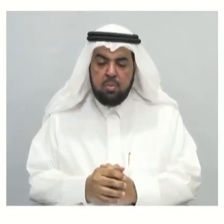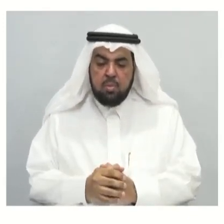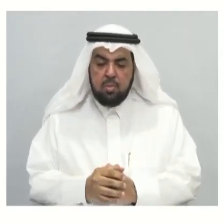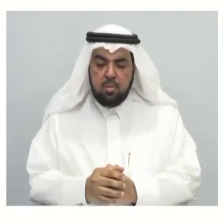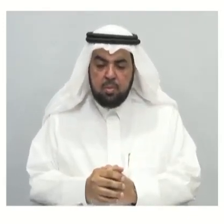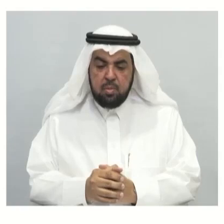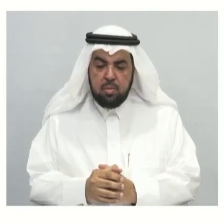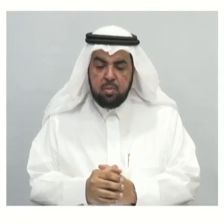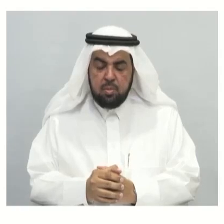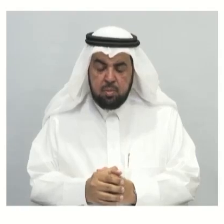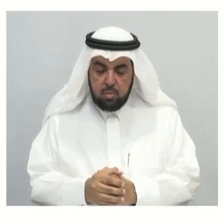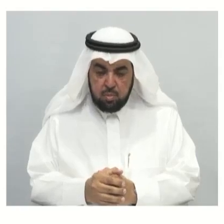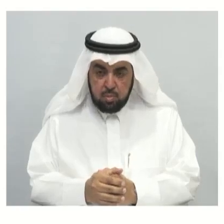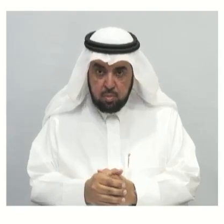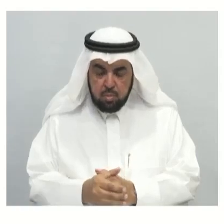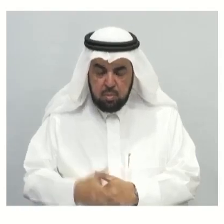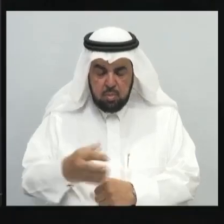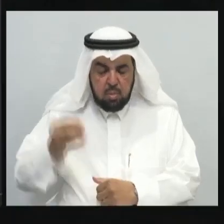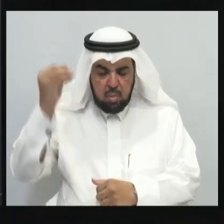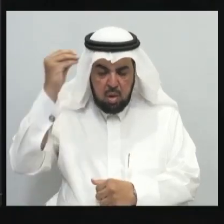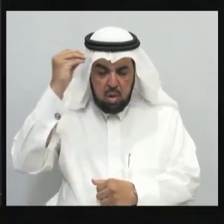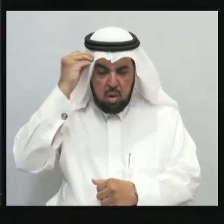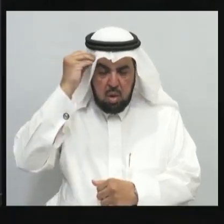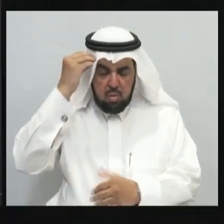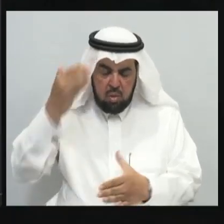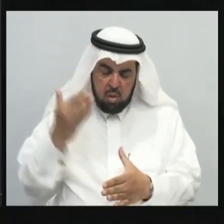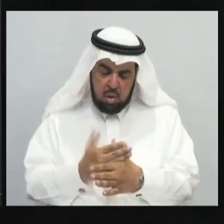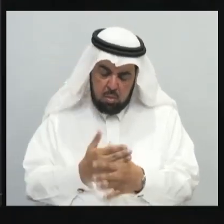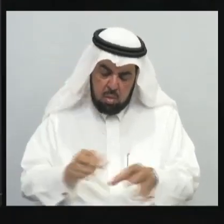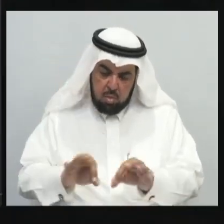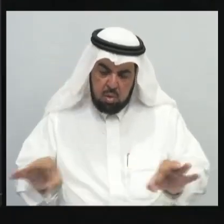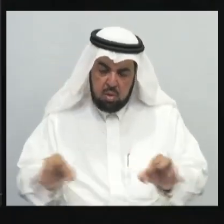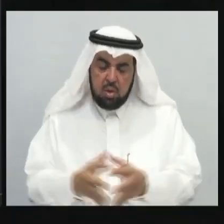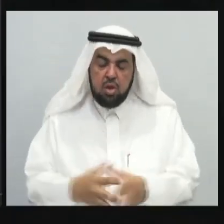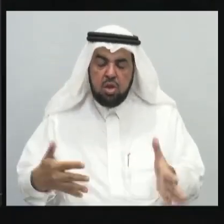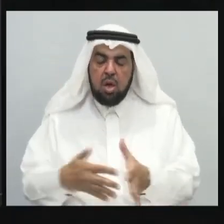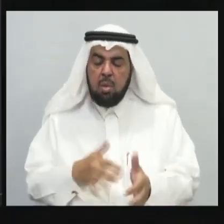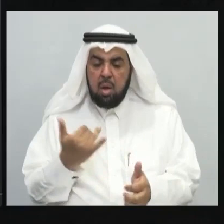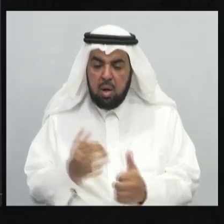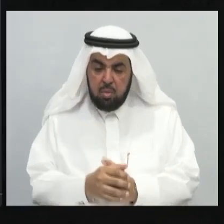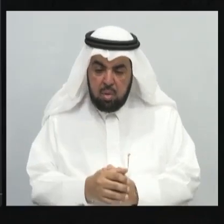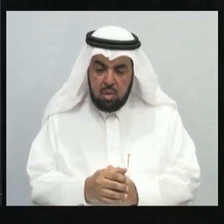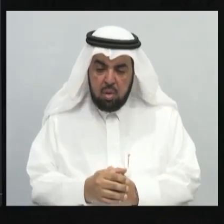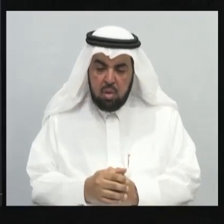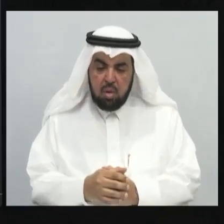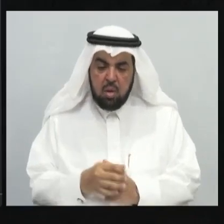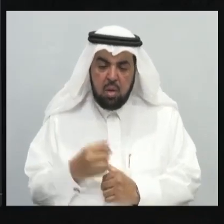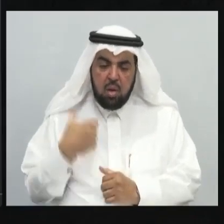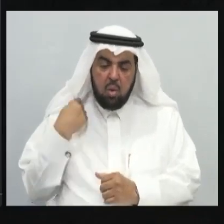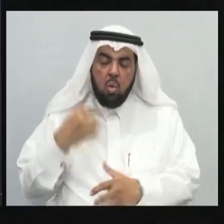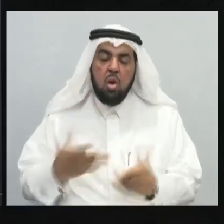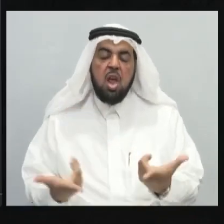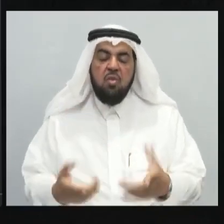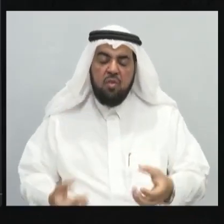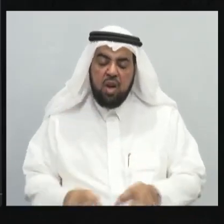الهام بعد بعد ان تعرفنا على اسباب نشاه الجامعه العربيه وايضا على كيفيه